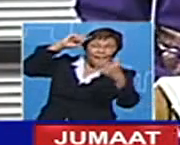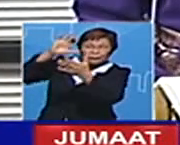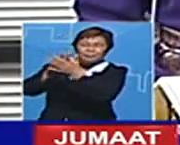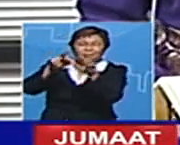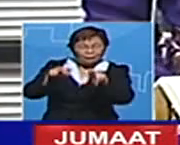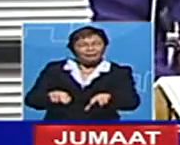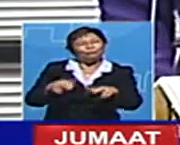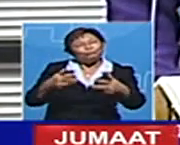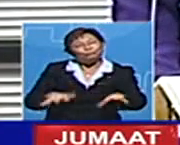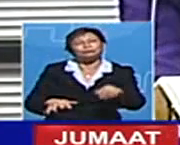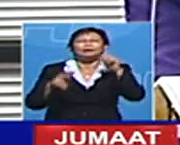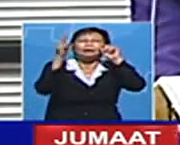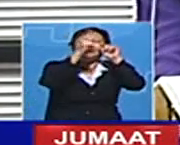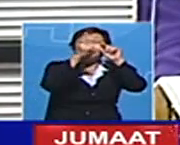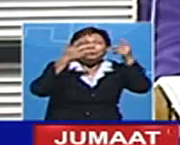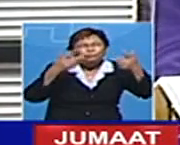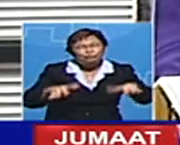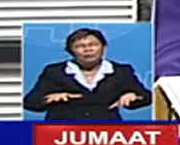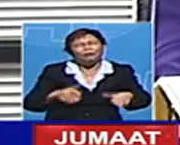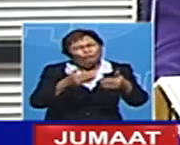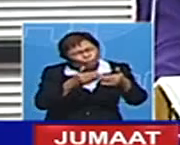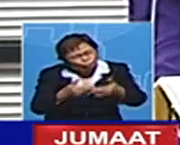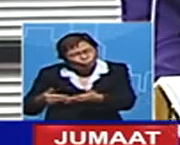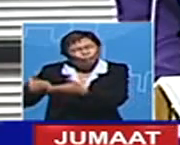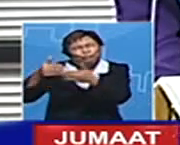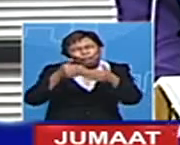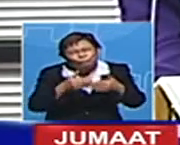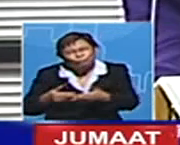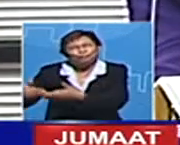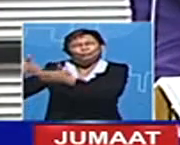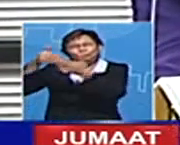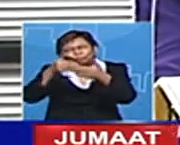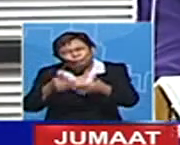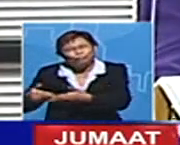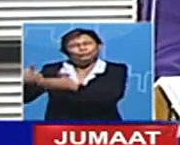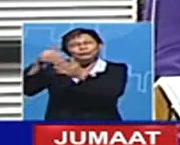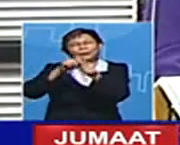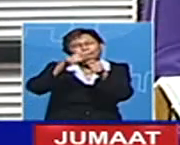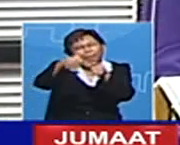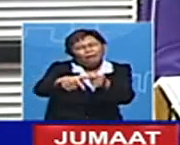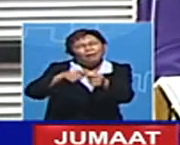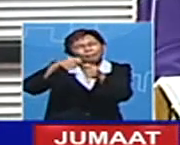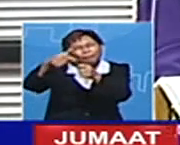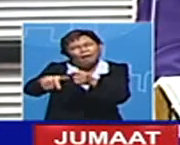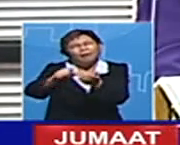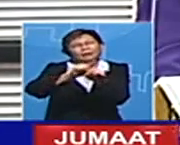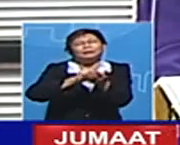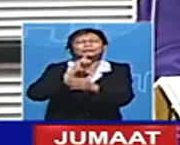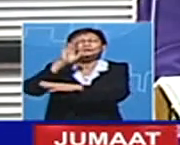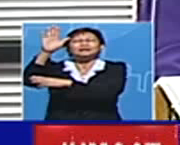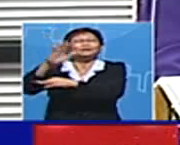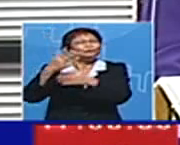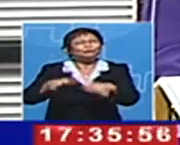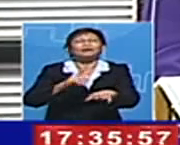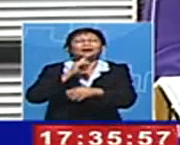rakyat kajaan ini juga telah secara berterusan melunaskan serta melangsaikan janji-janji yang